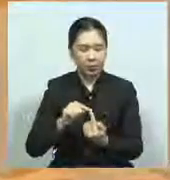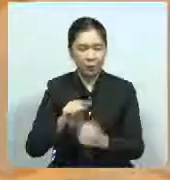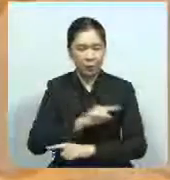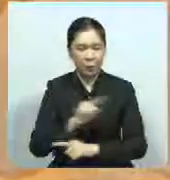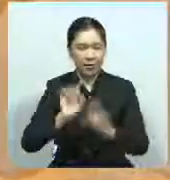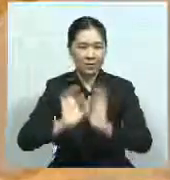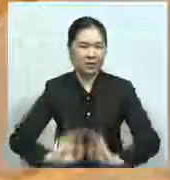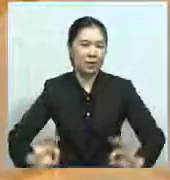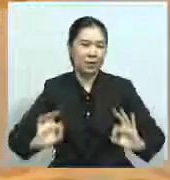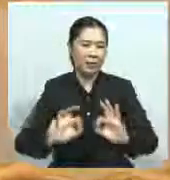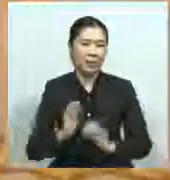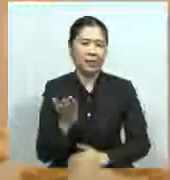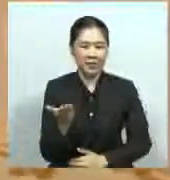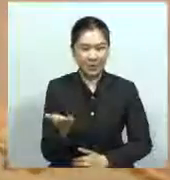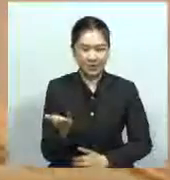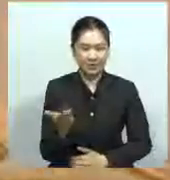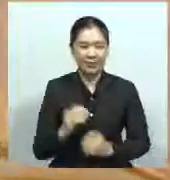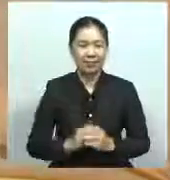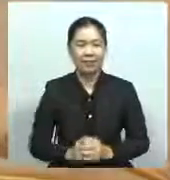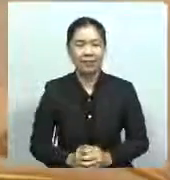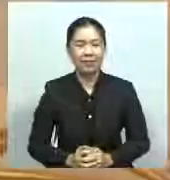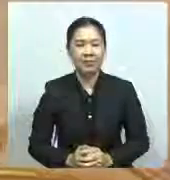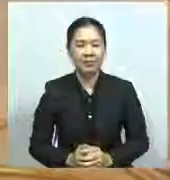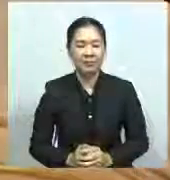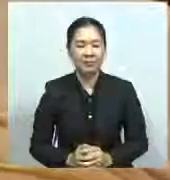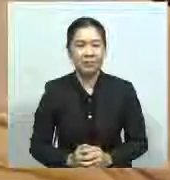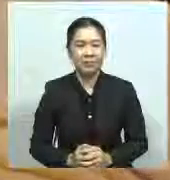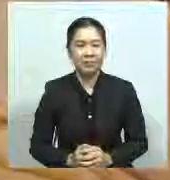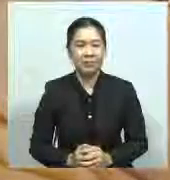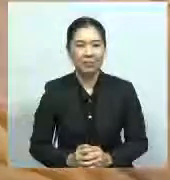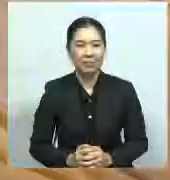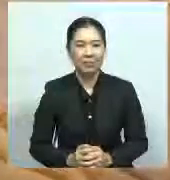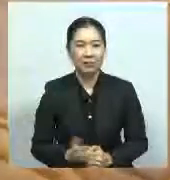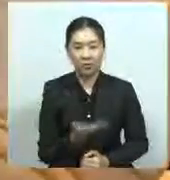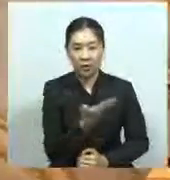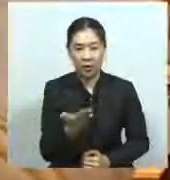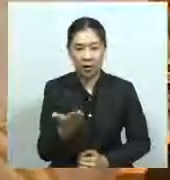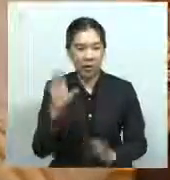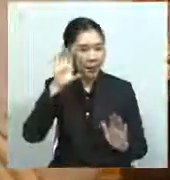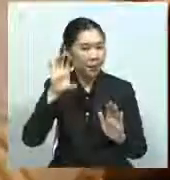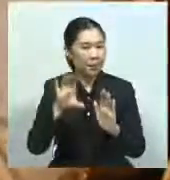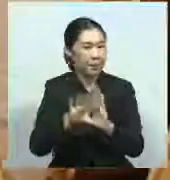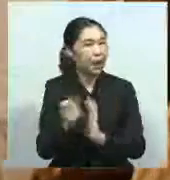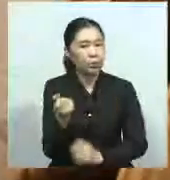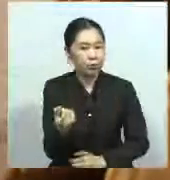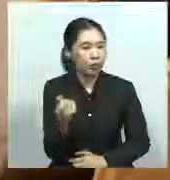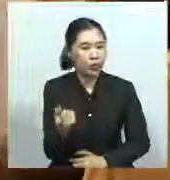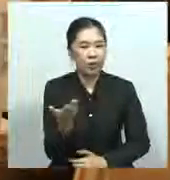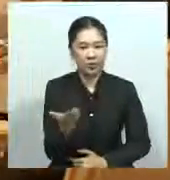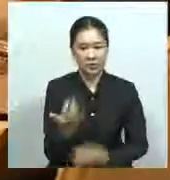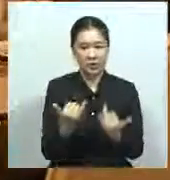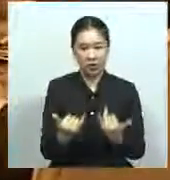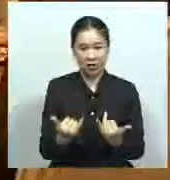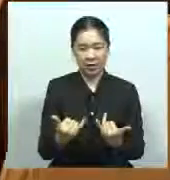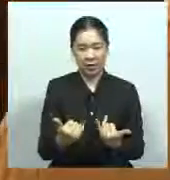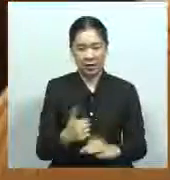และได้สัมผัสเรื่องของพิธีครั้งสำคัญค่ะแล้วคุณผู้ชมก็จะเห็นนะคะอันนี้คือภาพสดๆนะคะที่เห็นไม่ว่าจะเป็นหัวหน้าพรรค